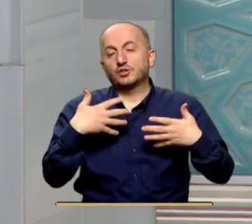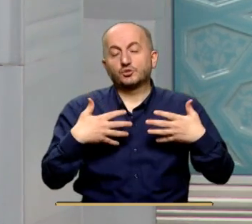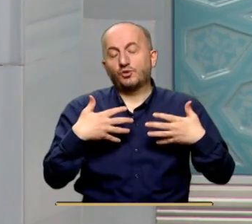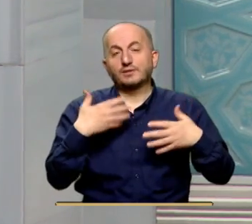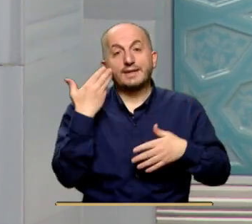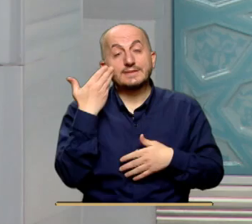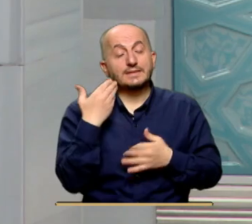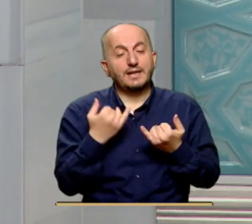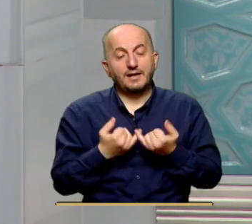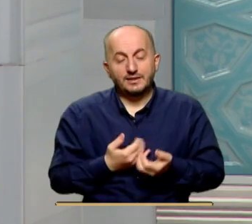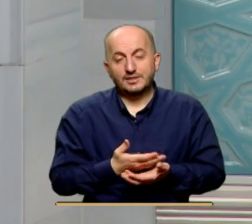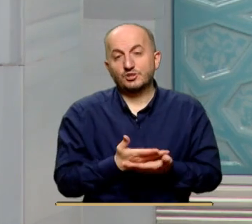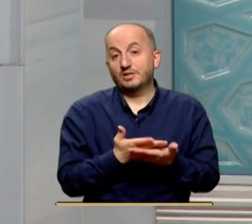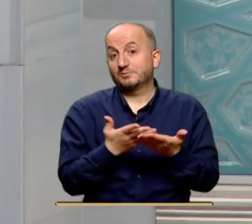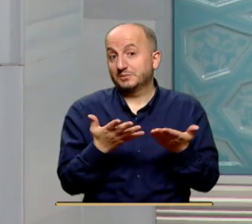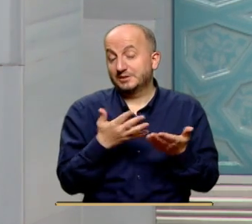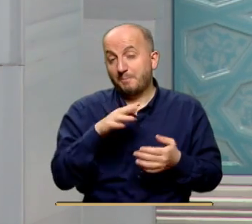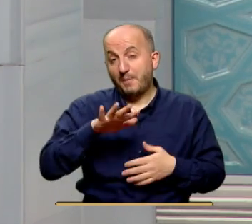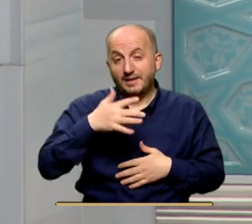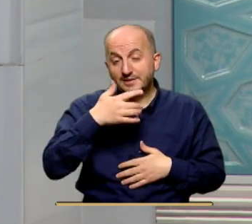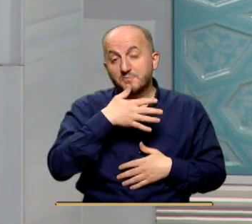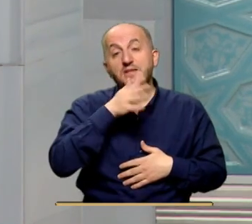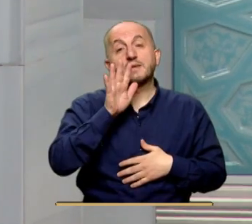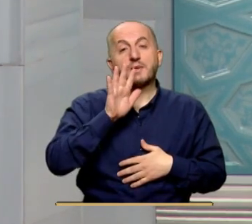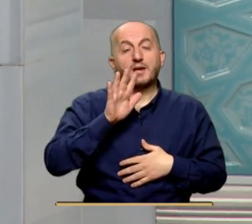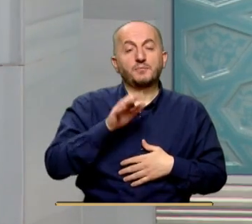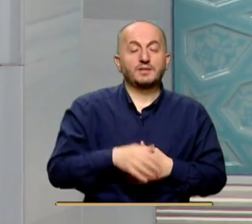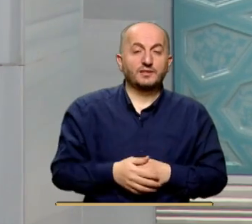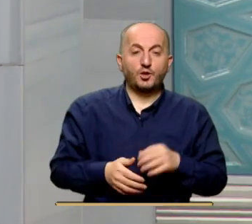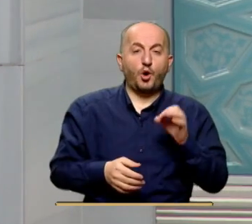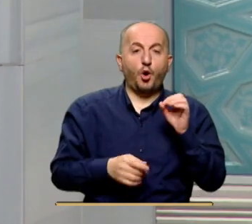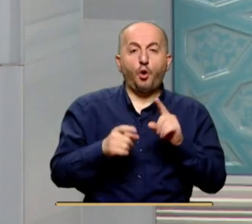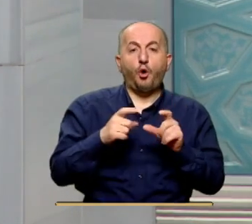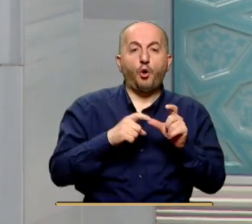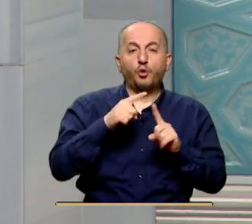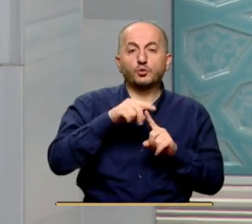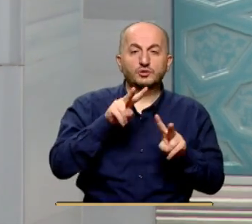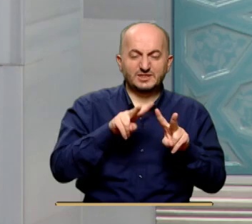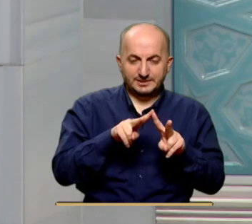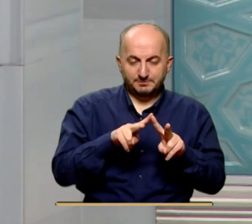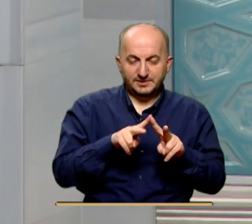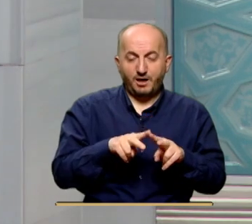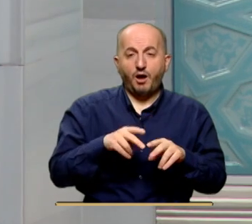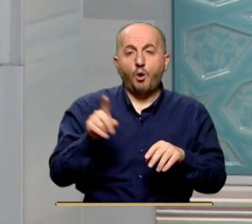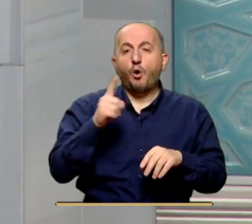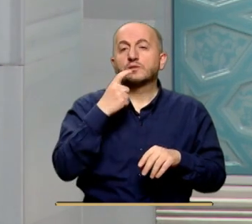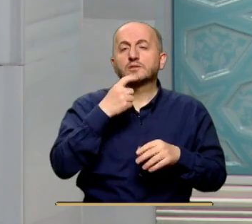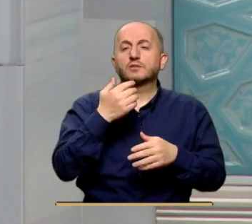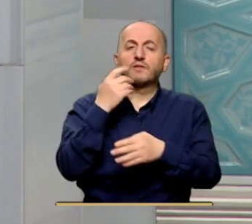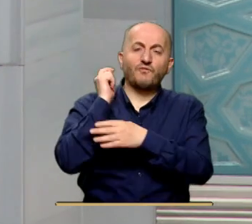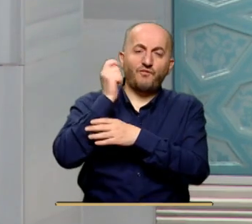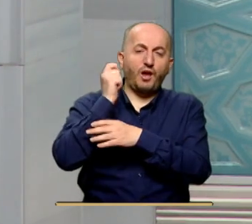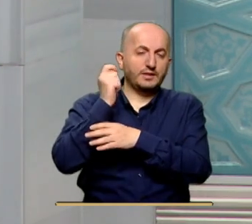ekranlarında izleyen kardeşlerimiz belki bilmeyebilir ama Ostim'de, İvedik'te en az 10 yıl vaaz ettim. Hatta